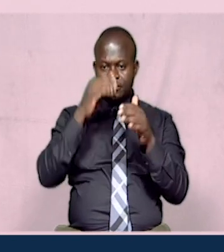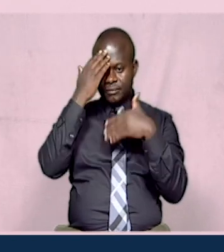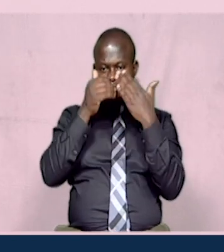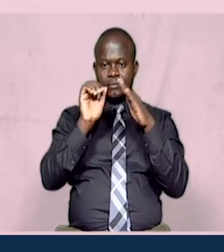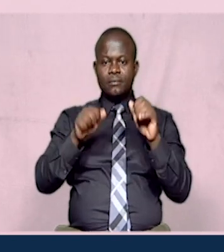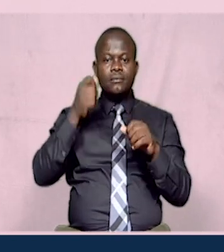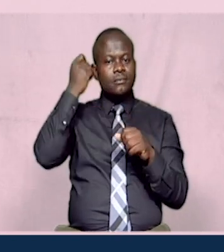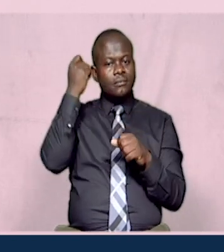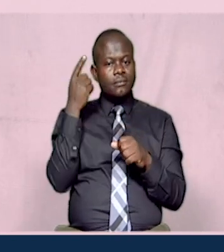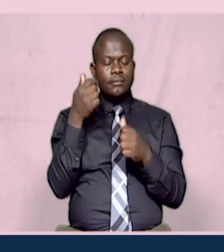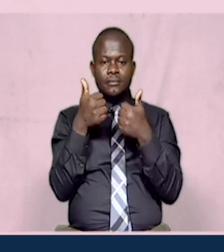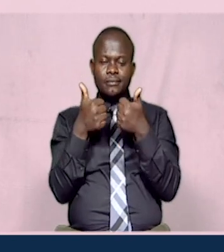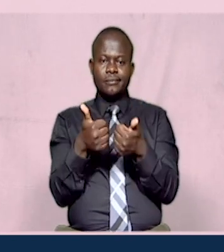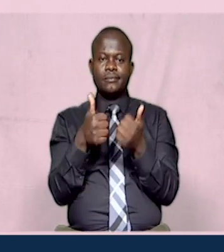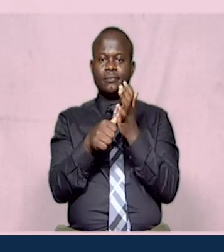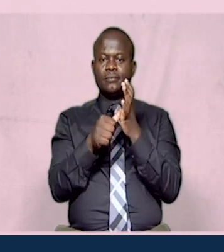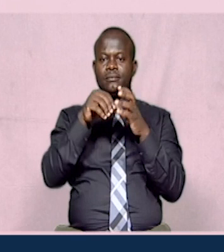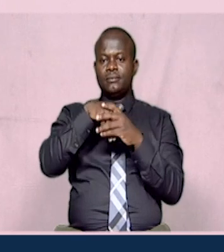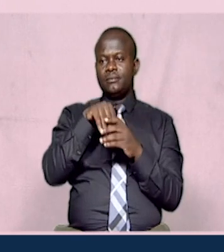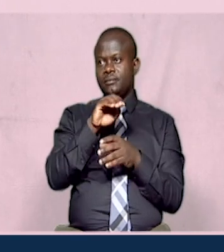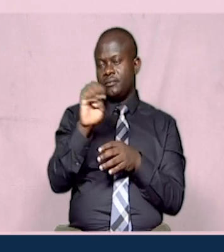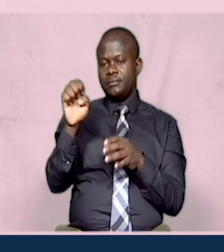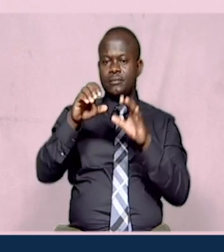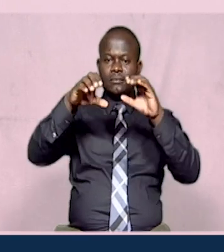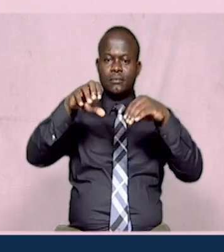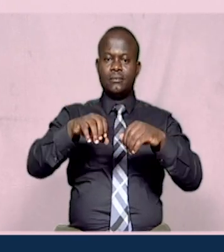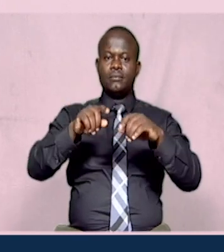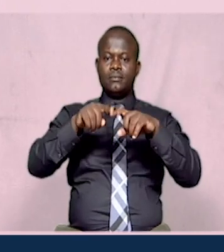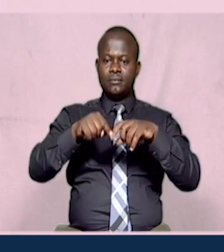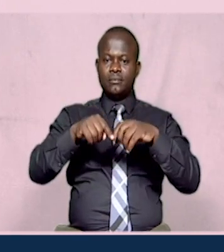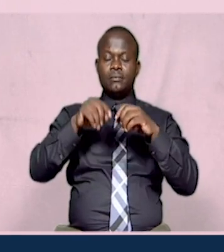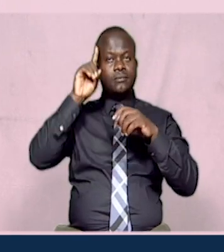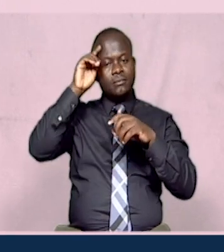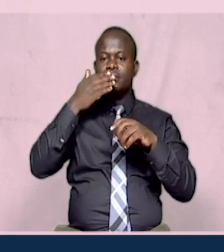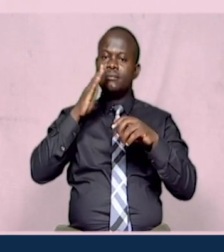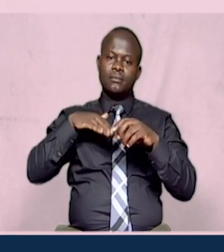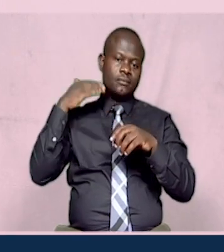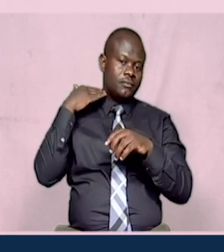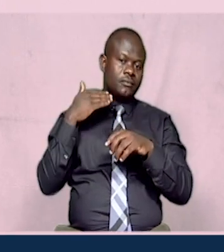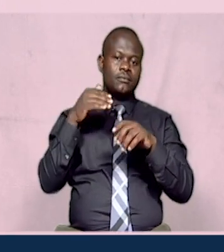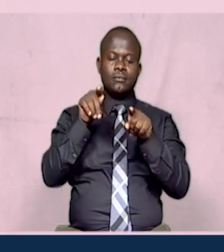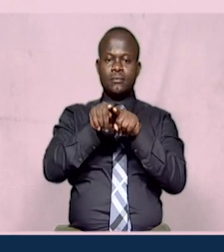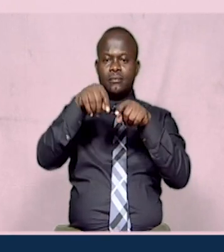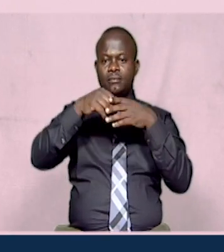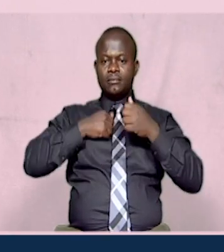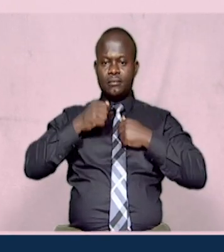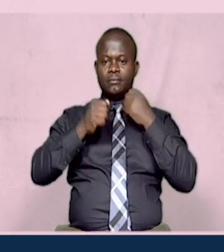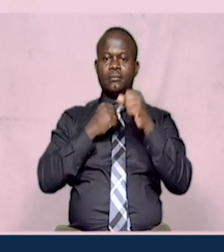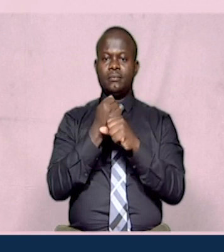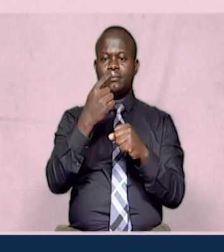bumve ibibazo biri mu burasirazuba bwa Congo ko binashingiye ku ngengabitekerezo ya Jenoside nk'iyari mu Rwanda muri